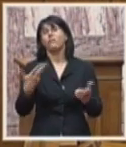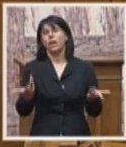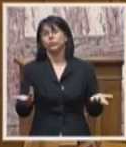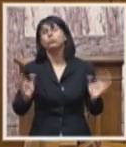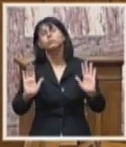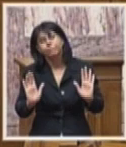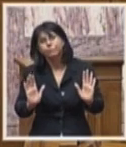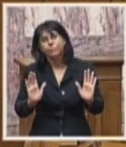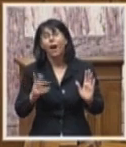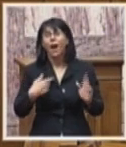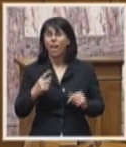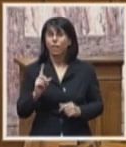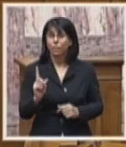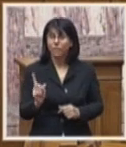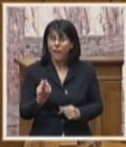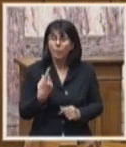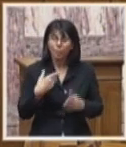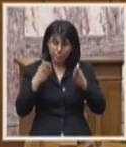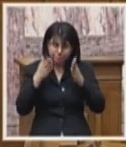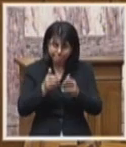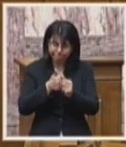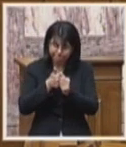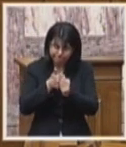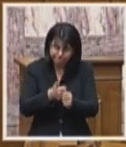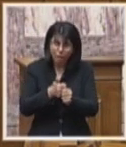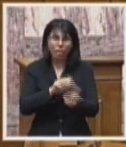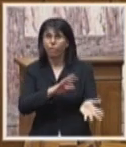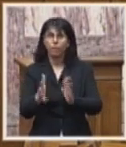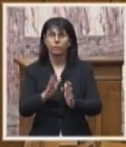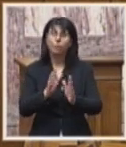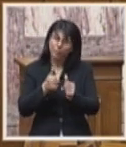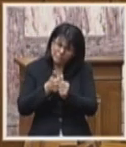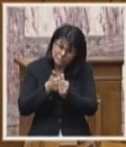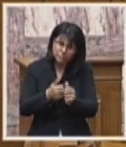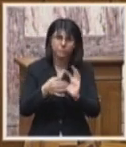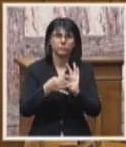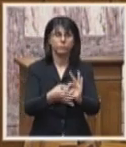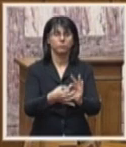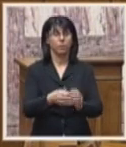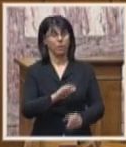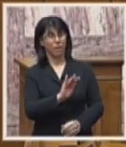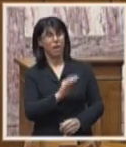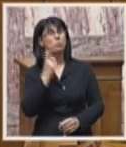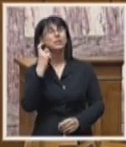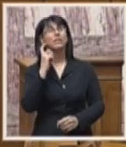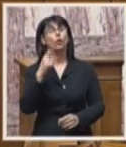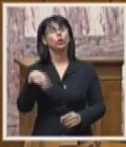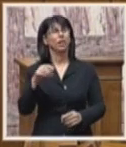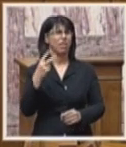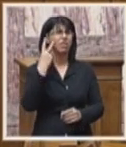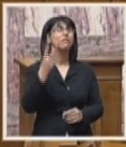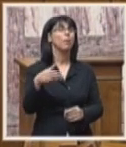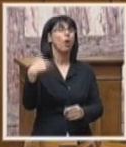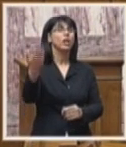και η θεραπεία θέλει και αφοσίωση και συνέπεια. Μην φανταστείτε ότι δεν αντιλαμβάνομαι ότι στους πολίτες μας